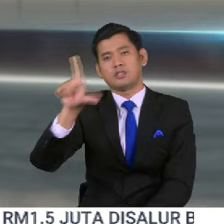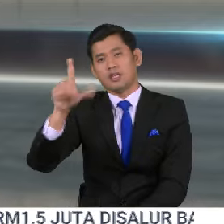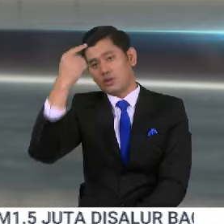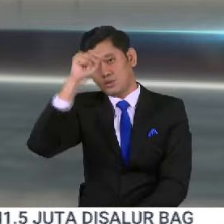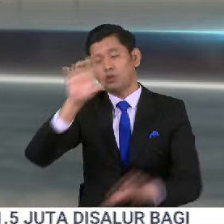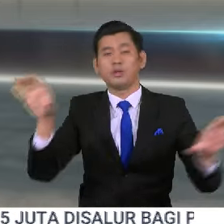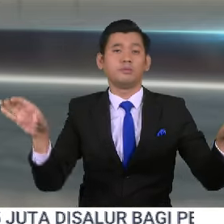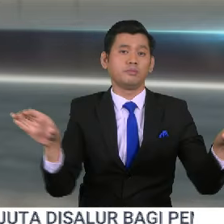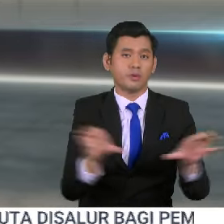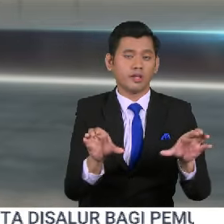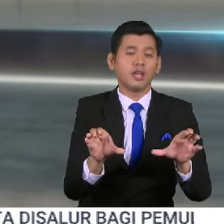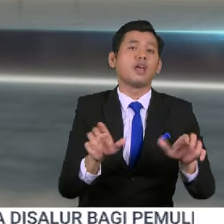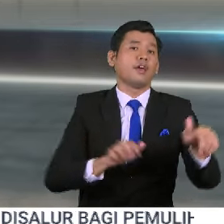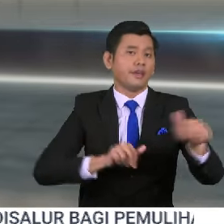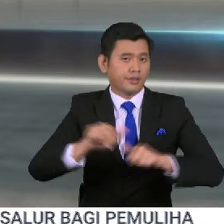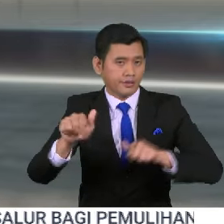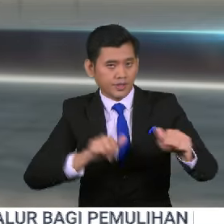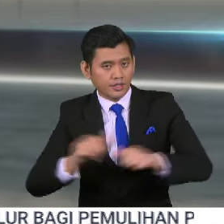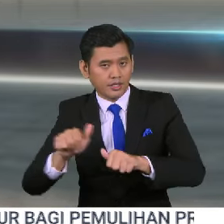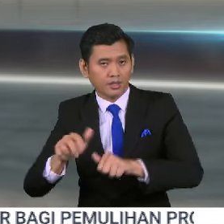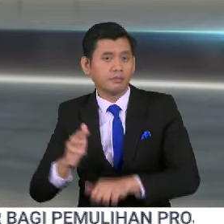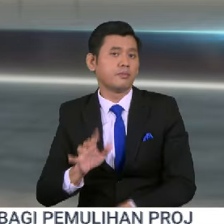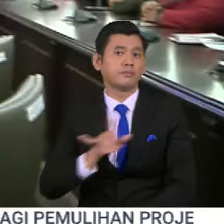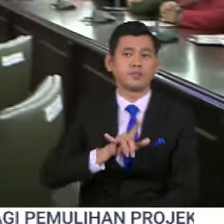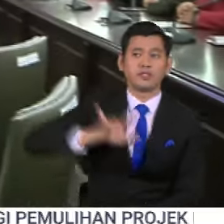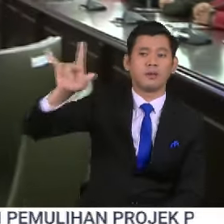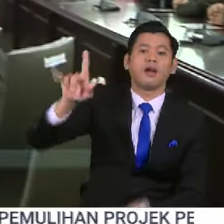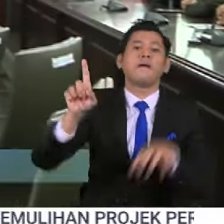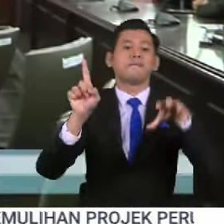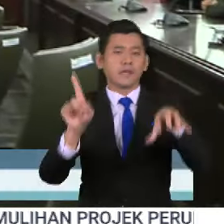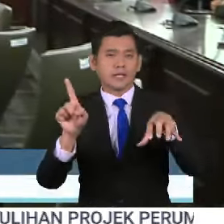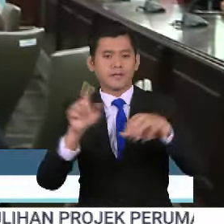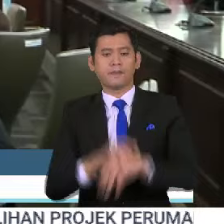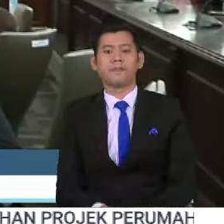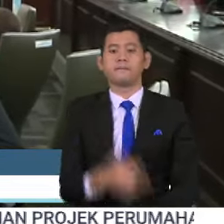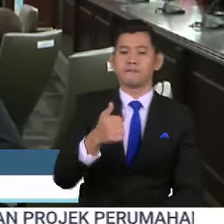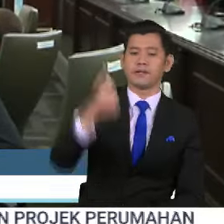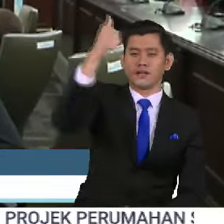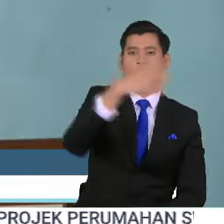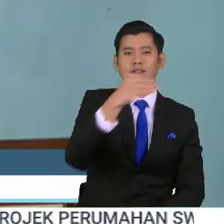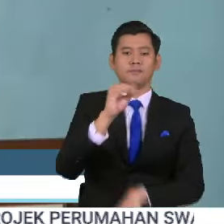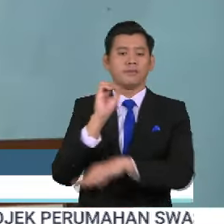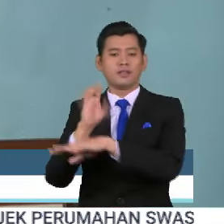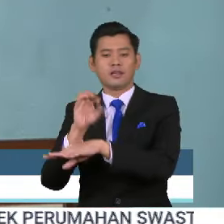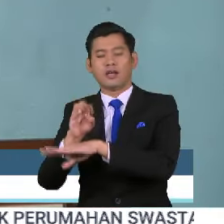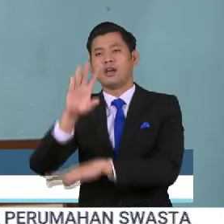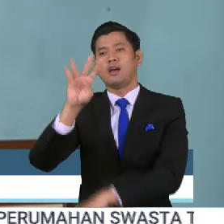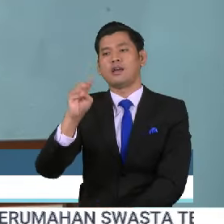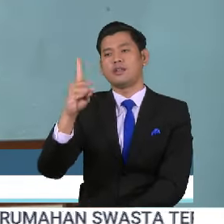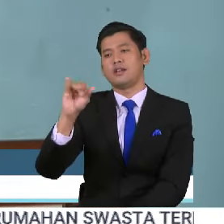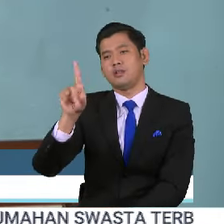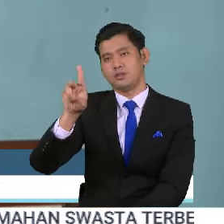Kibar Madinah ini selama 2 tahun menurut pengarah dan penasehat undang-undang Andalusia